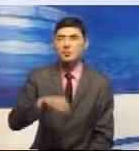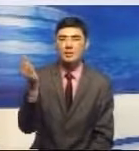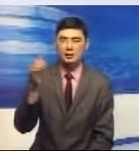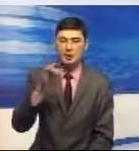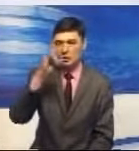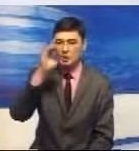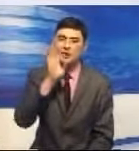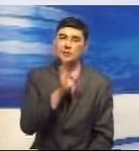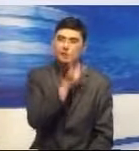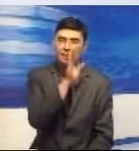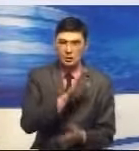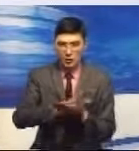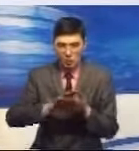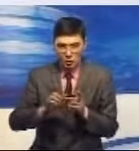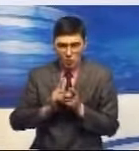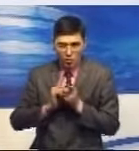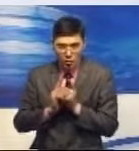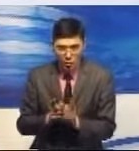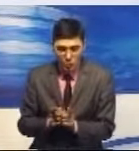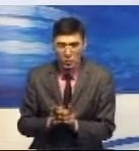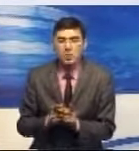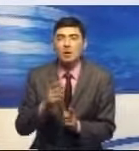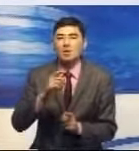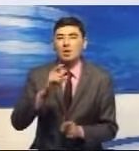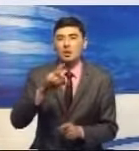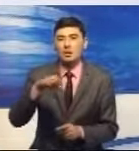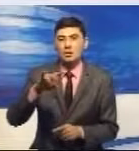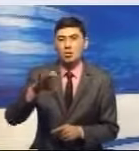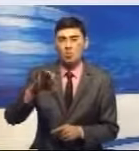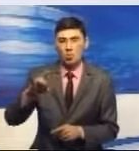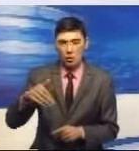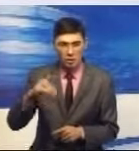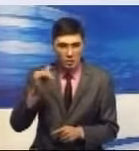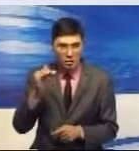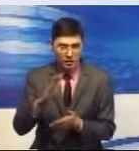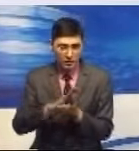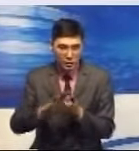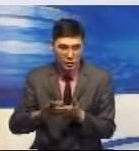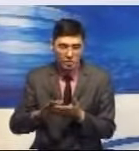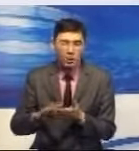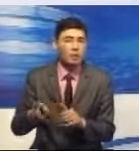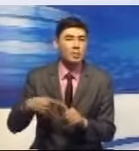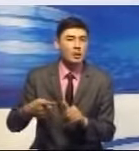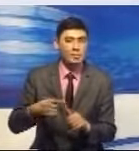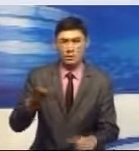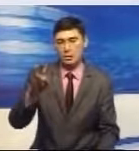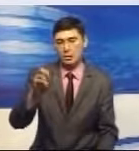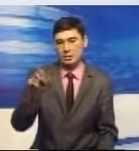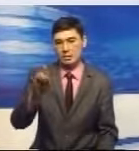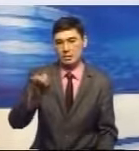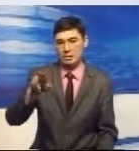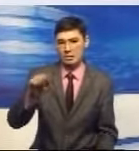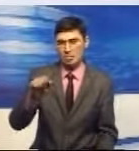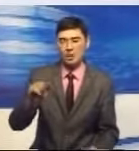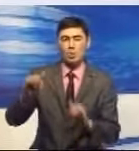тұңғыш журналист этнограф аудармашы Назипа Құлжанованың 130 жылдығына орайластырылған мәдени сазды кеш өтті.